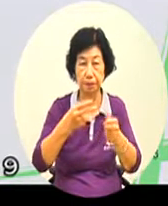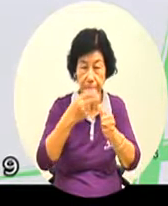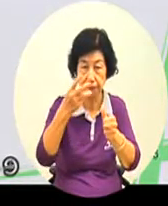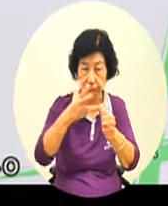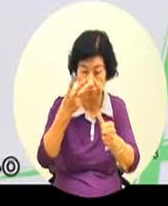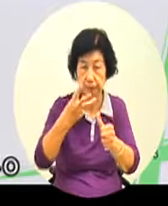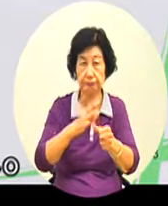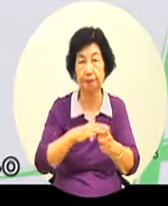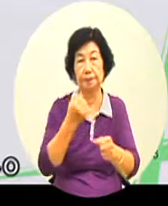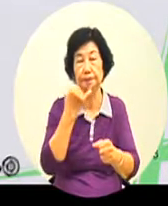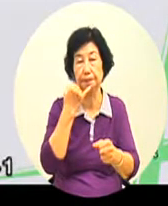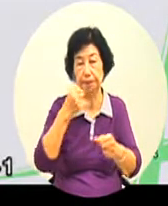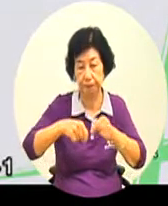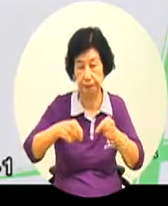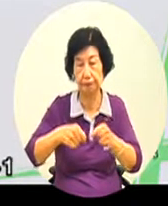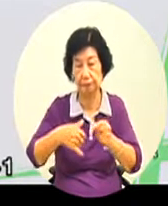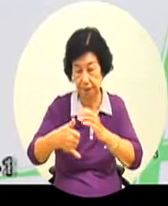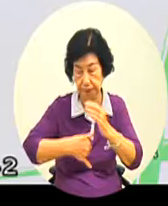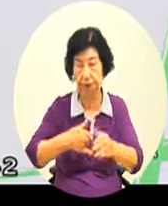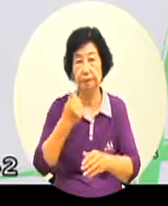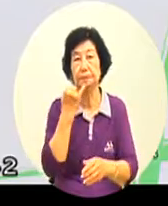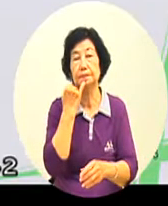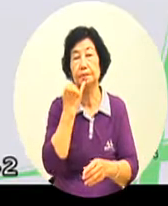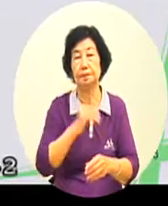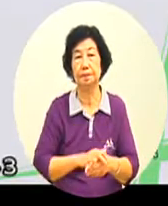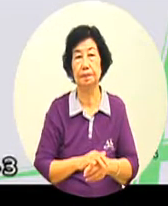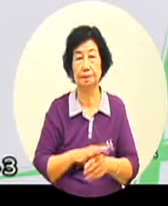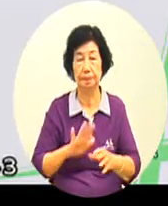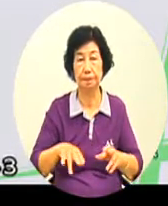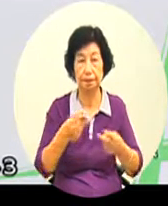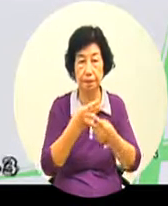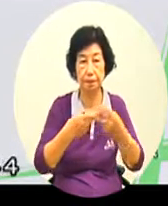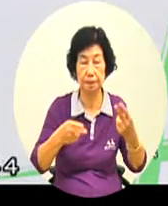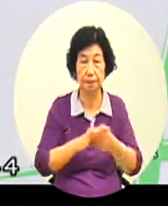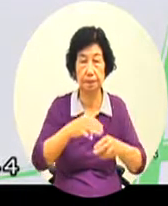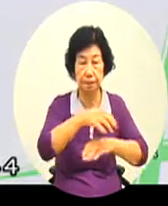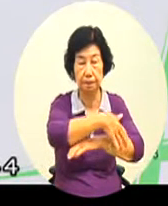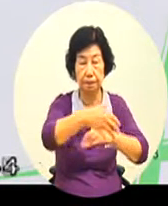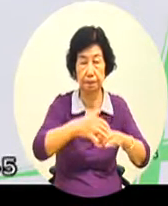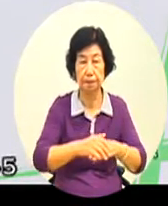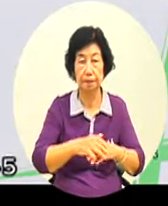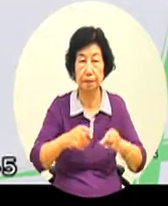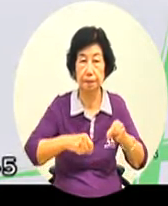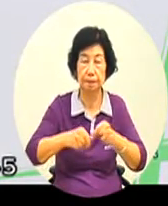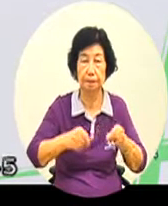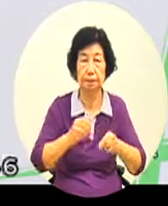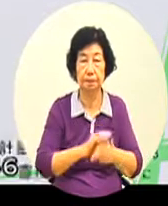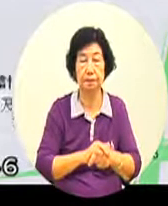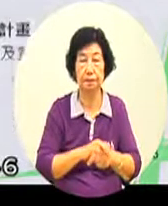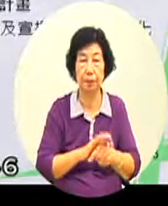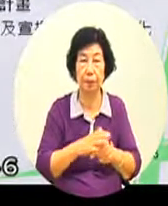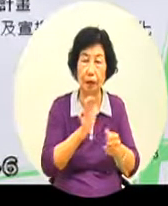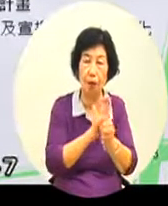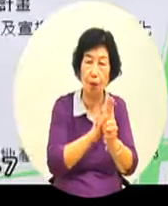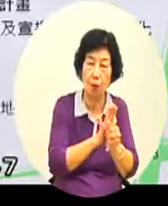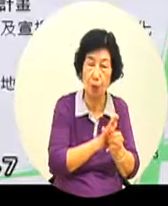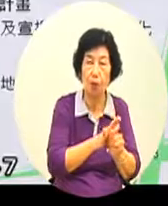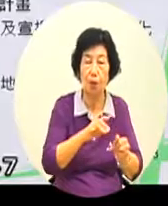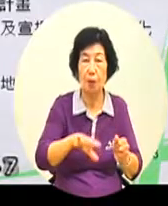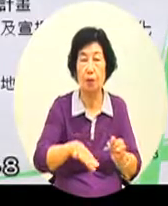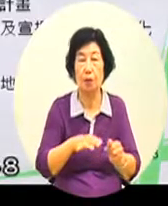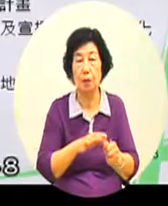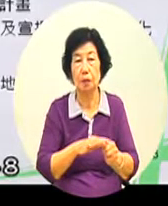另外我们在客庄的产业的部分有一个计划是福安烟叶辅导站，也即将在我们